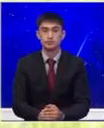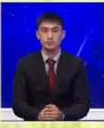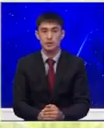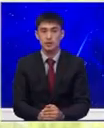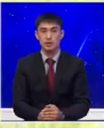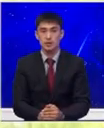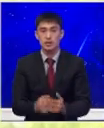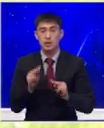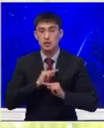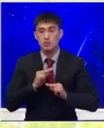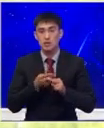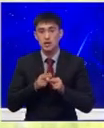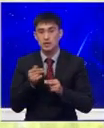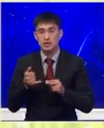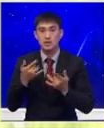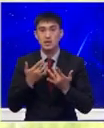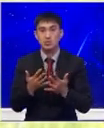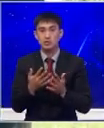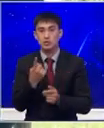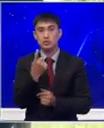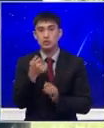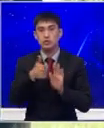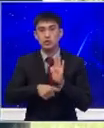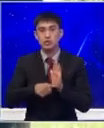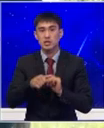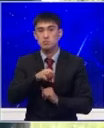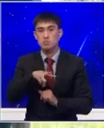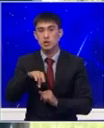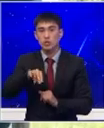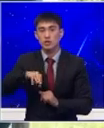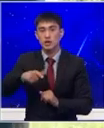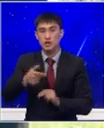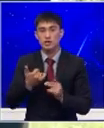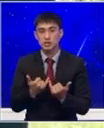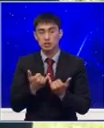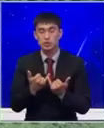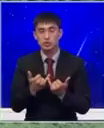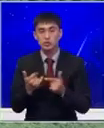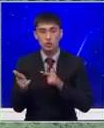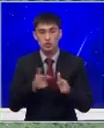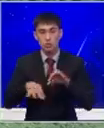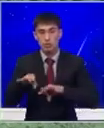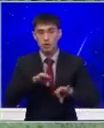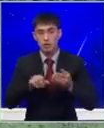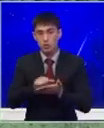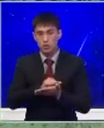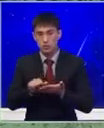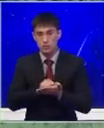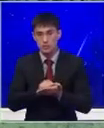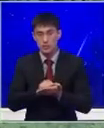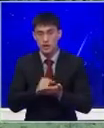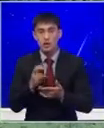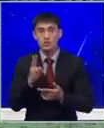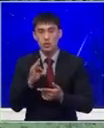как оказалось на ремонт этих сетей требуется порядка 160 миллионов тенге сейчас уже готова Проектная смертная документация